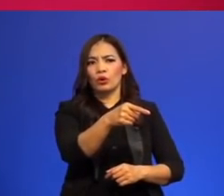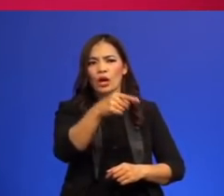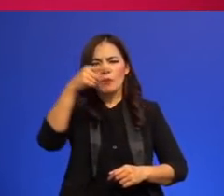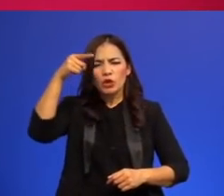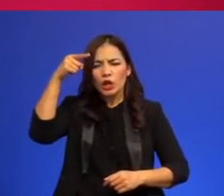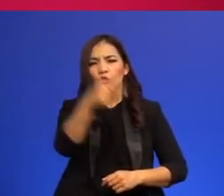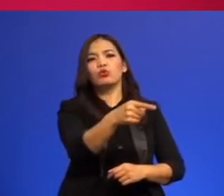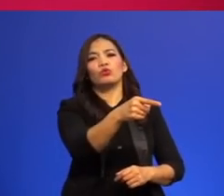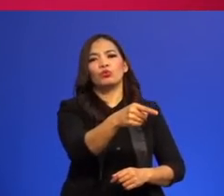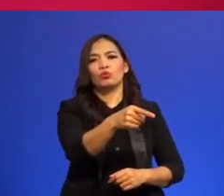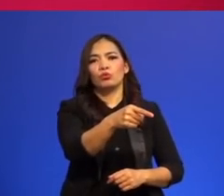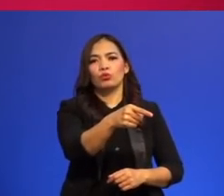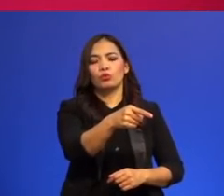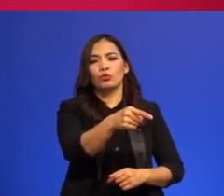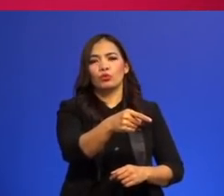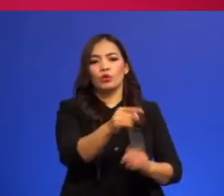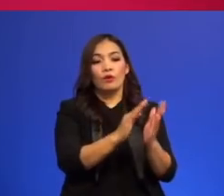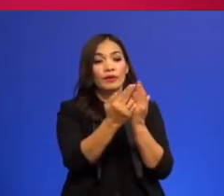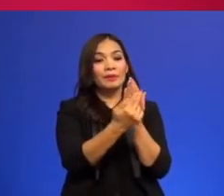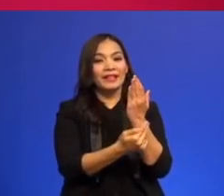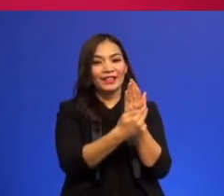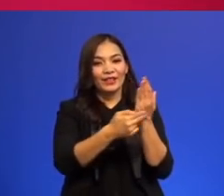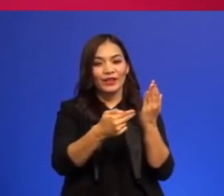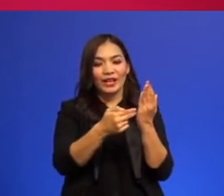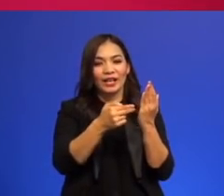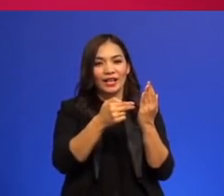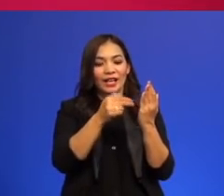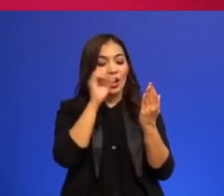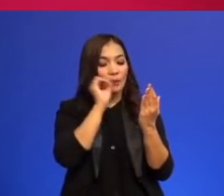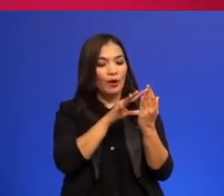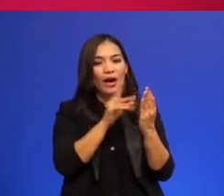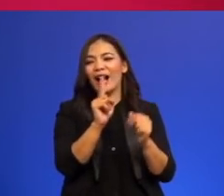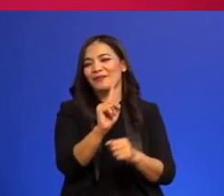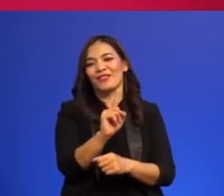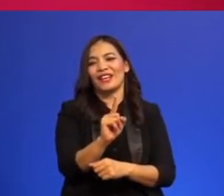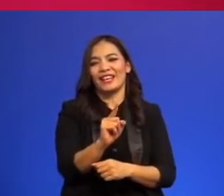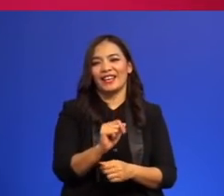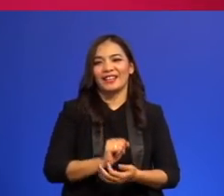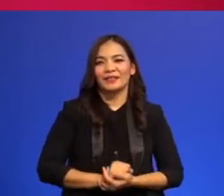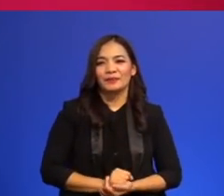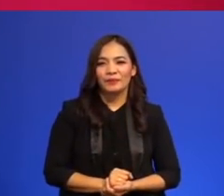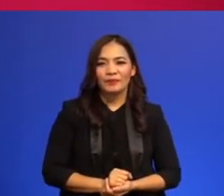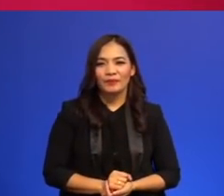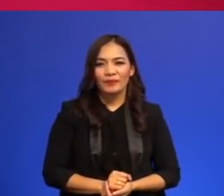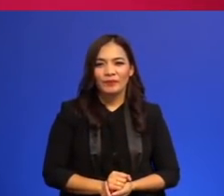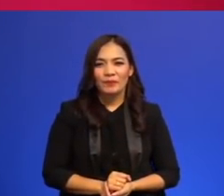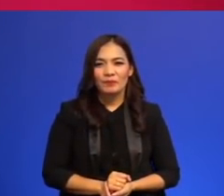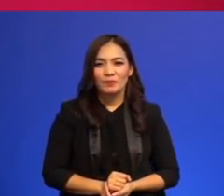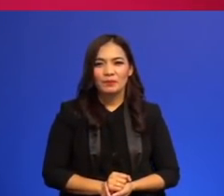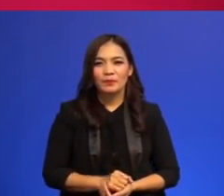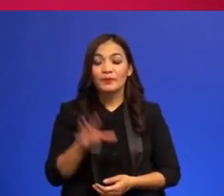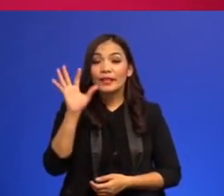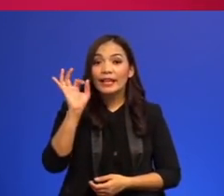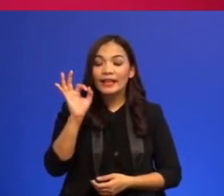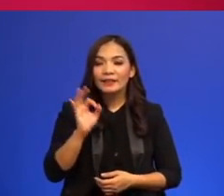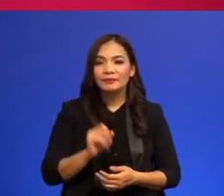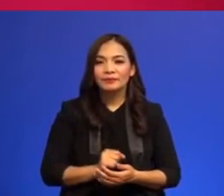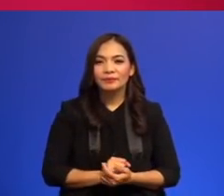Terlaknat. Kata firman Tuhan. Gak boleh gitu. Oke